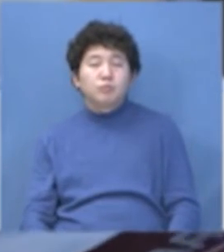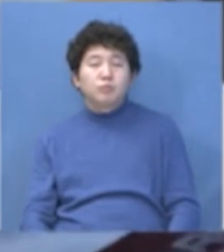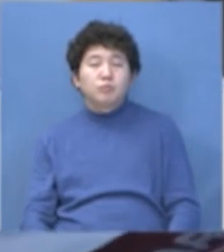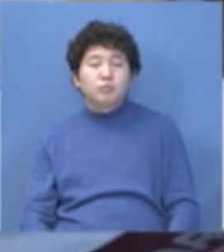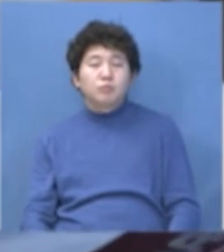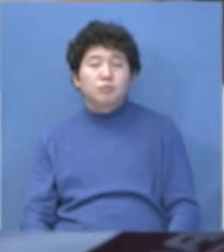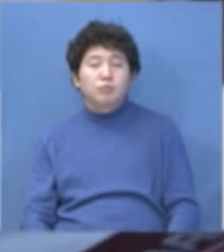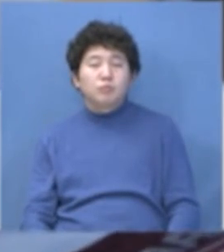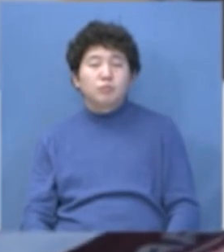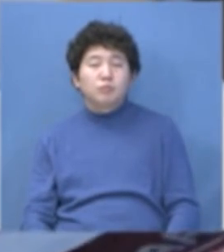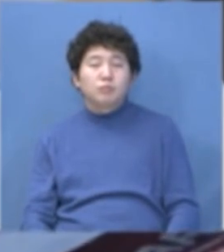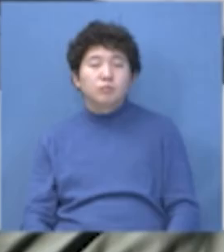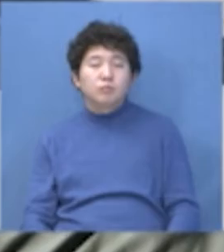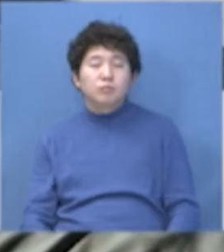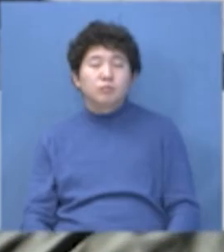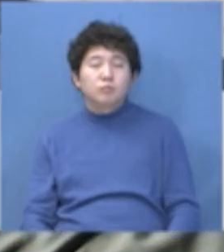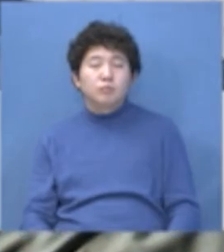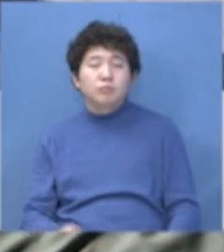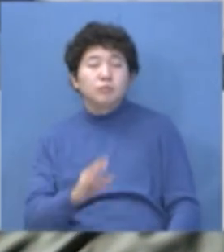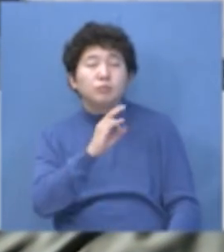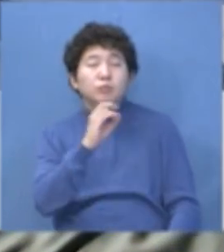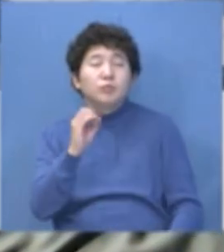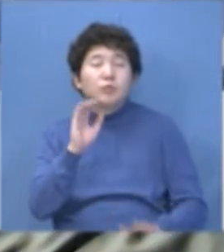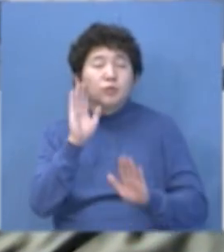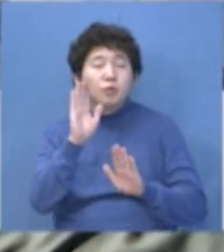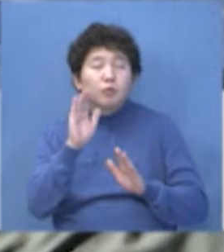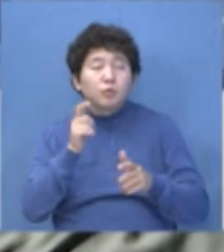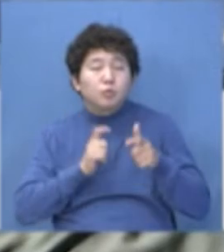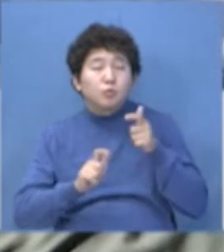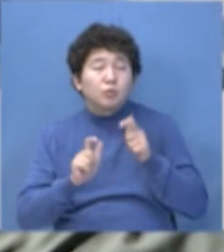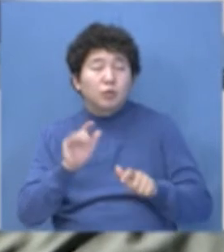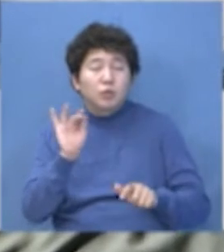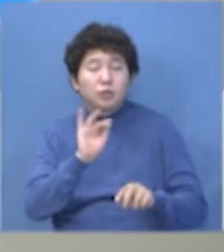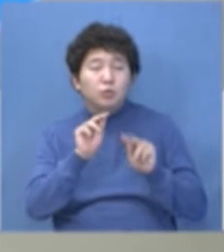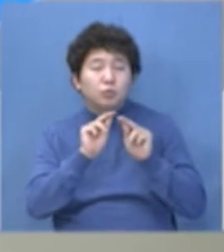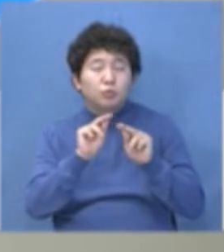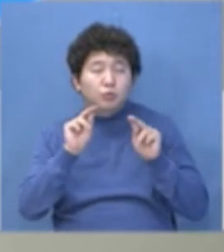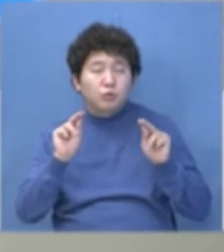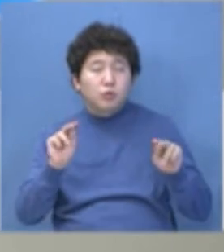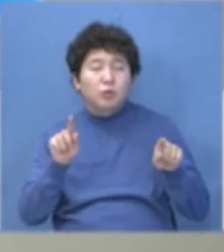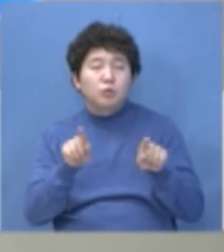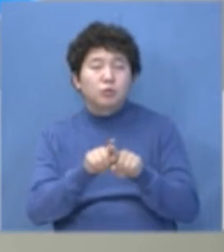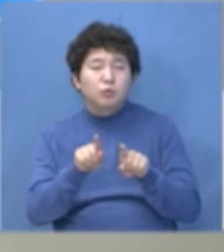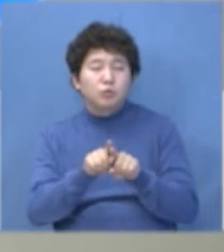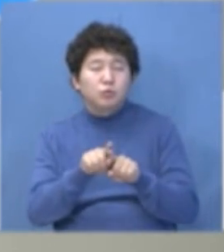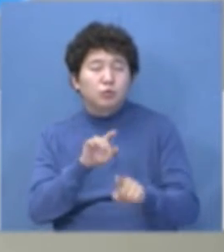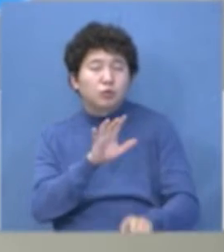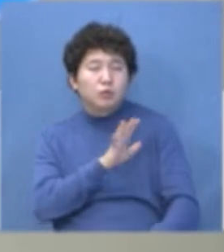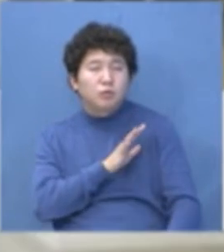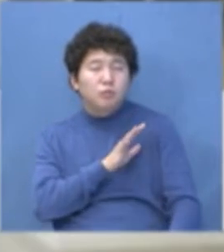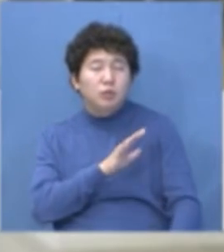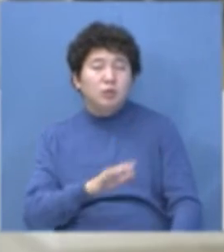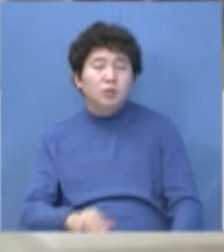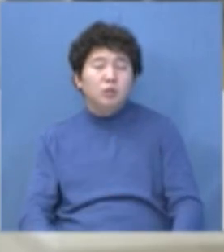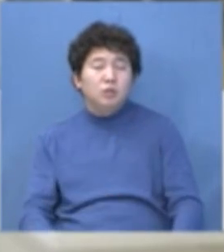но и сами сотрудники учебного учреждения. Можно сказать, что хороший пример для учеников был подан на